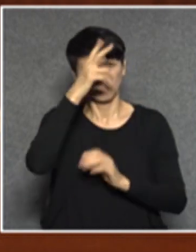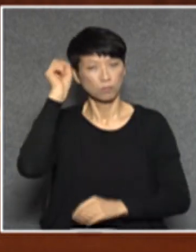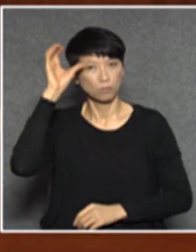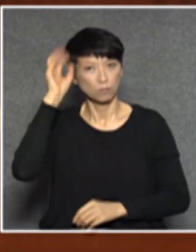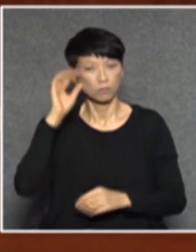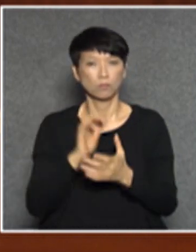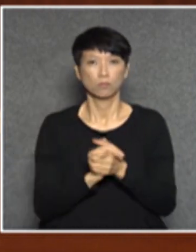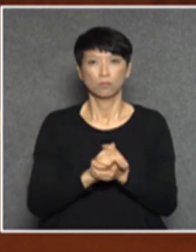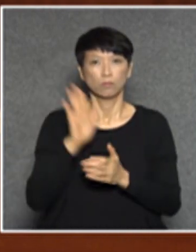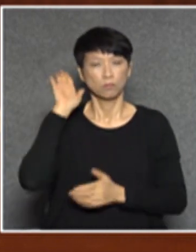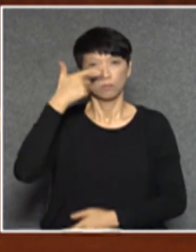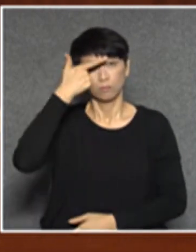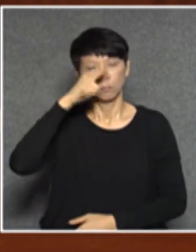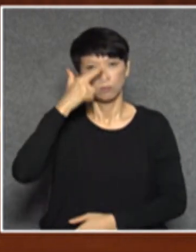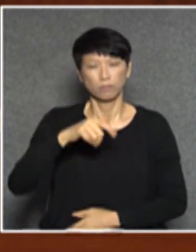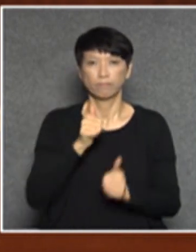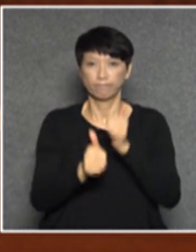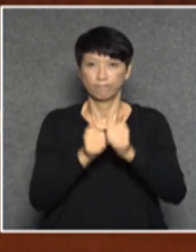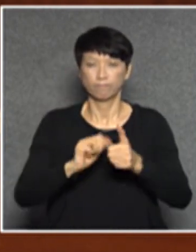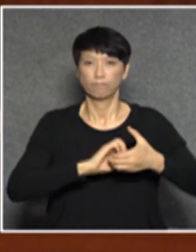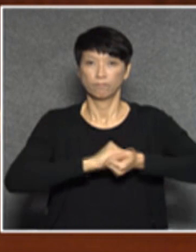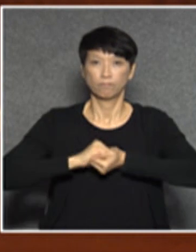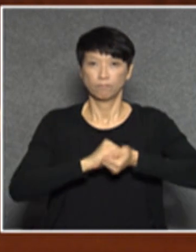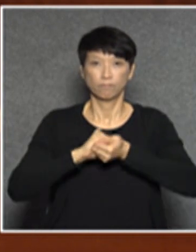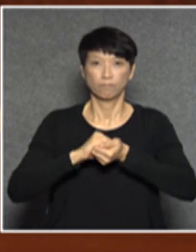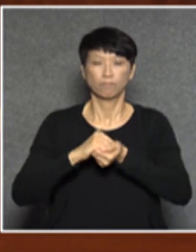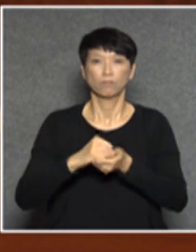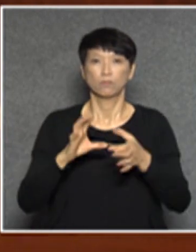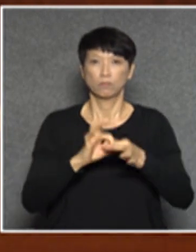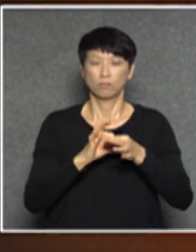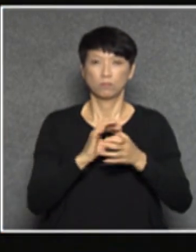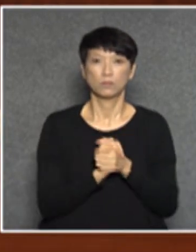個新的積極的合作關係。香港